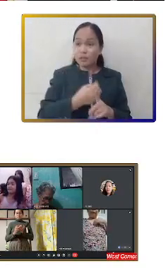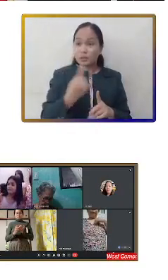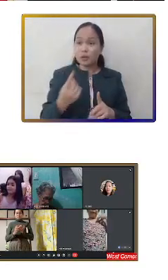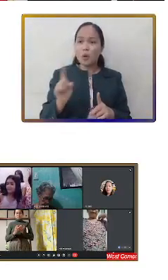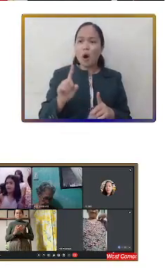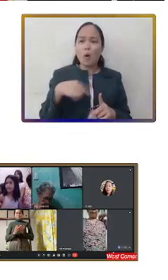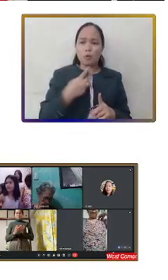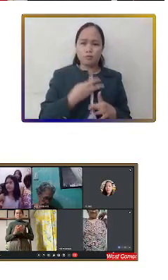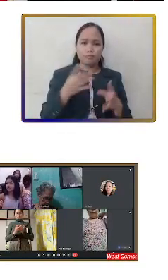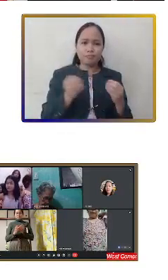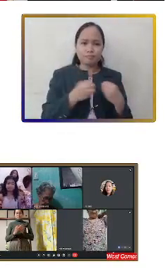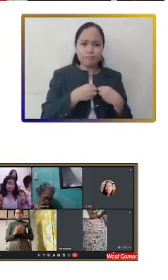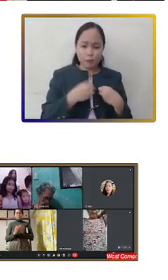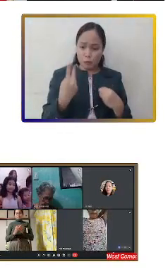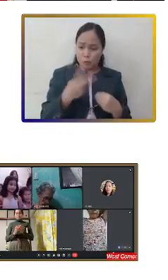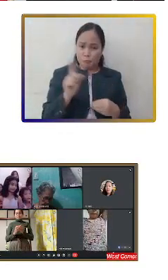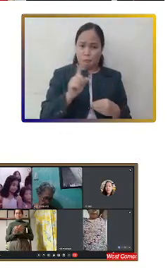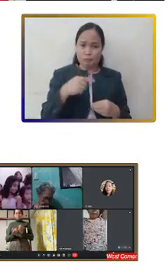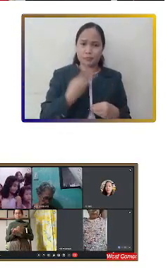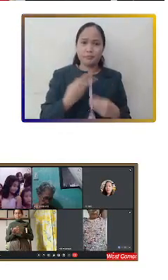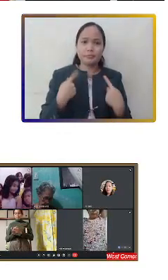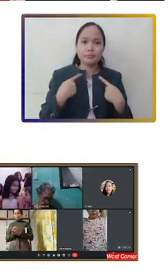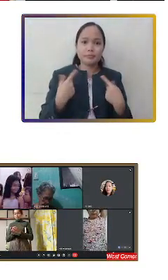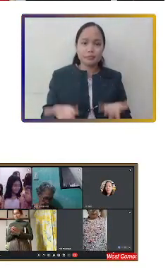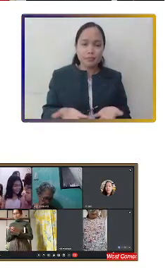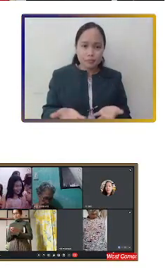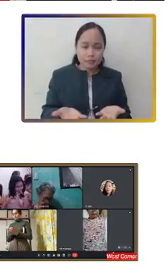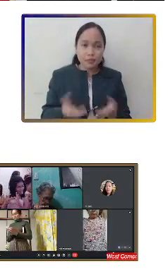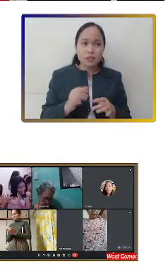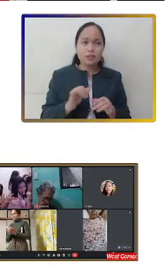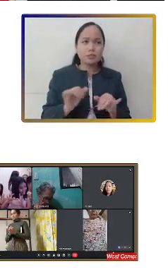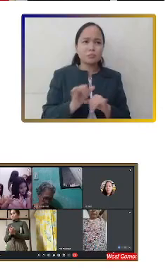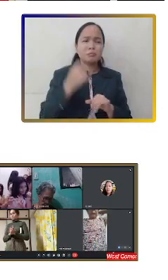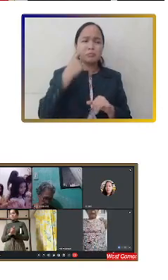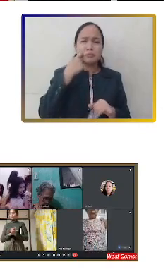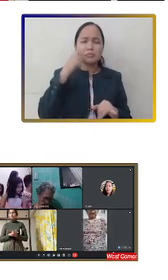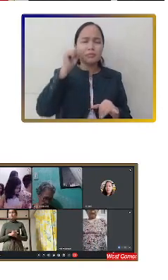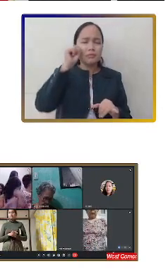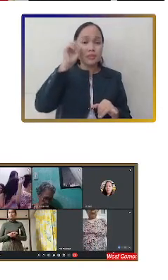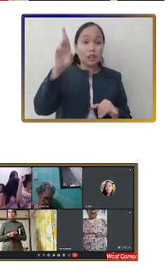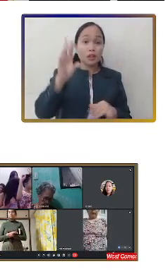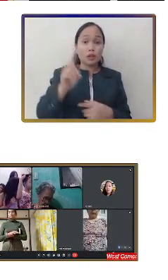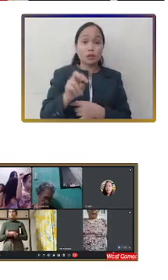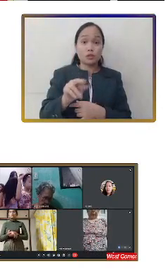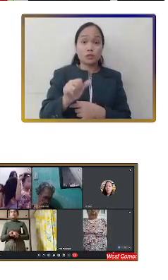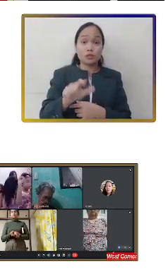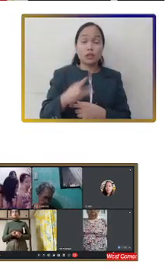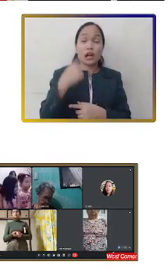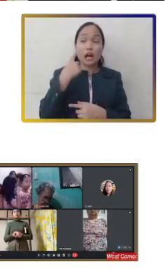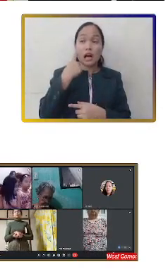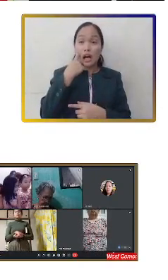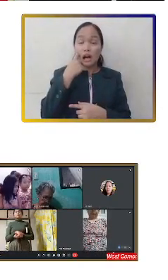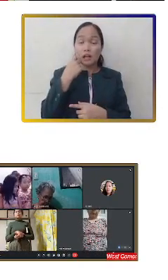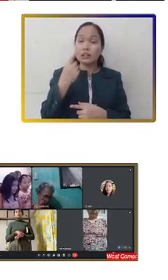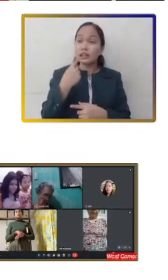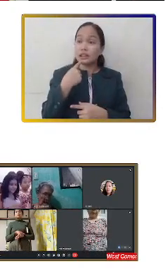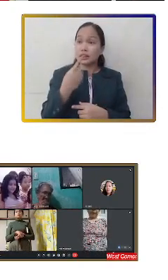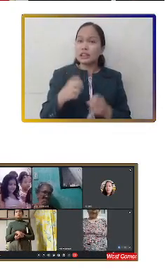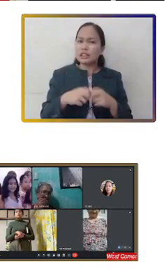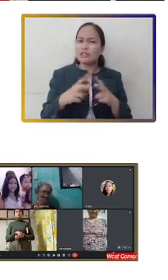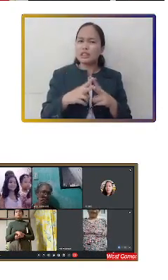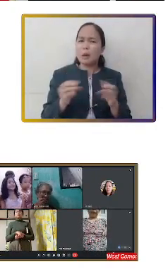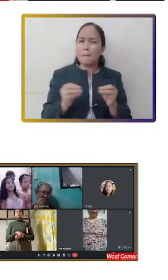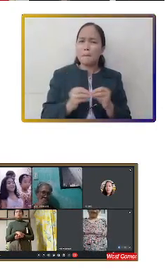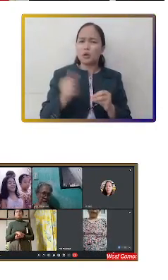tayo. You see, alam niyo po, maganda yung sinabi po kanina ni Sir Donald eh. Alam niyo po, minsan even to the smallest